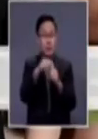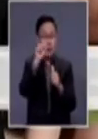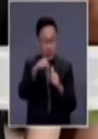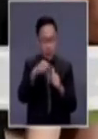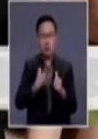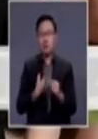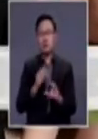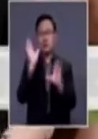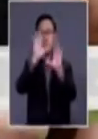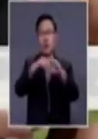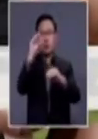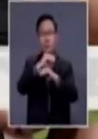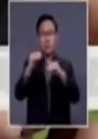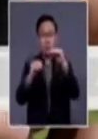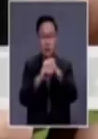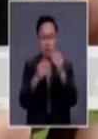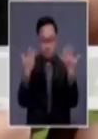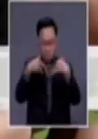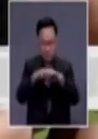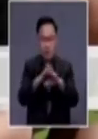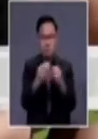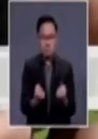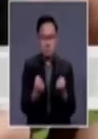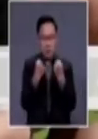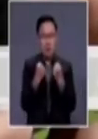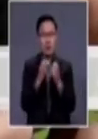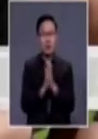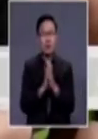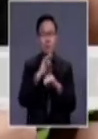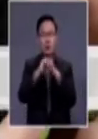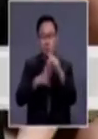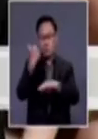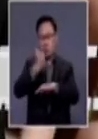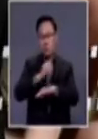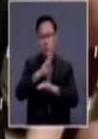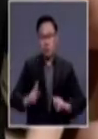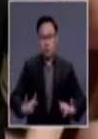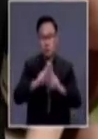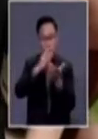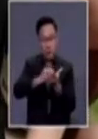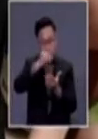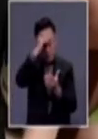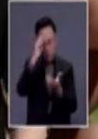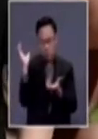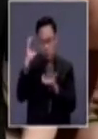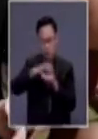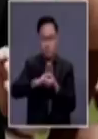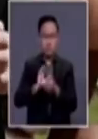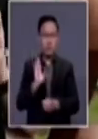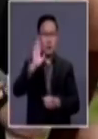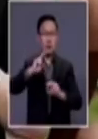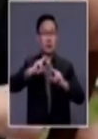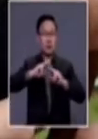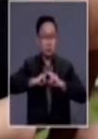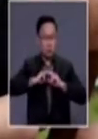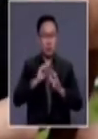านพลังประชารัฐด้านการศึกษาพื้นฐานและการพัฒนาผู้นำที่กระทรวงศึกษาธิการได้ร่วมกับภาคธุรกิจเอกชนโดยเฉพาะ